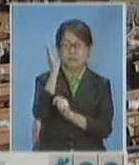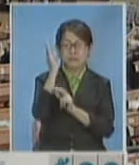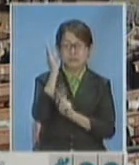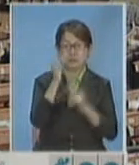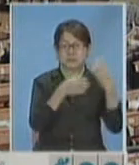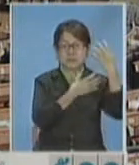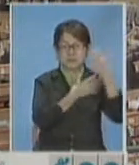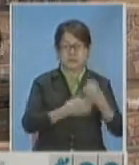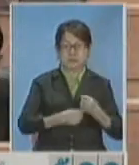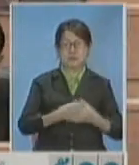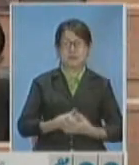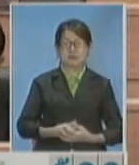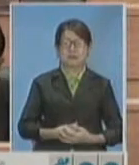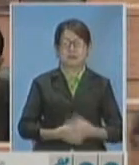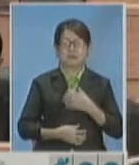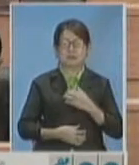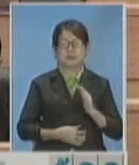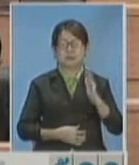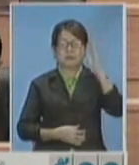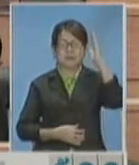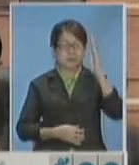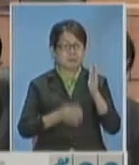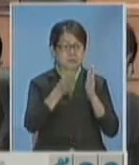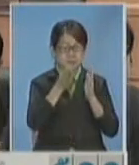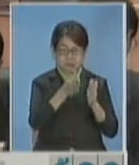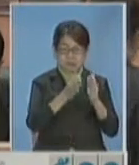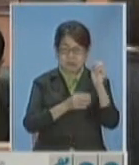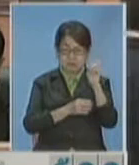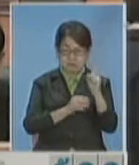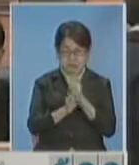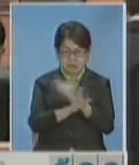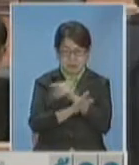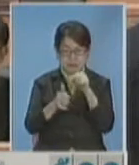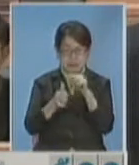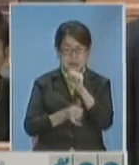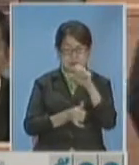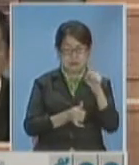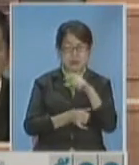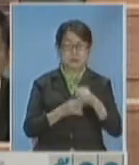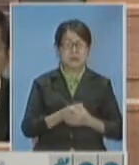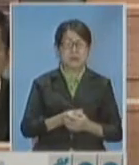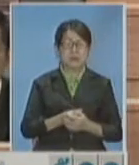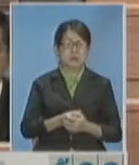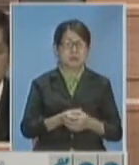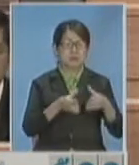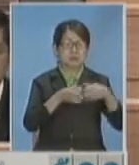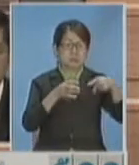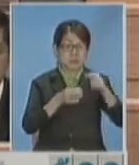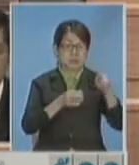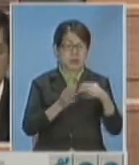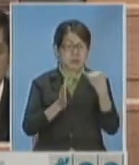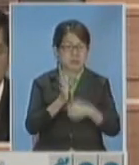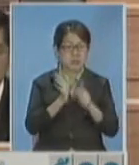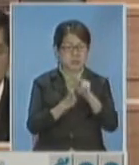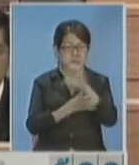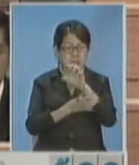ธิปัตย์ผมขอประท้วงท่านผู้ประท้วงก่อนหน้านี้นะครับตามข้อ61ใส่ร้าย